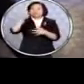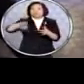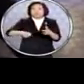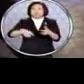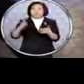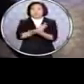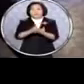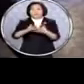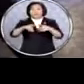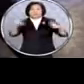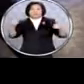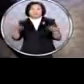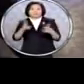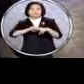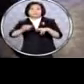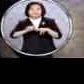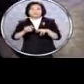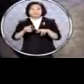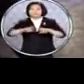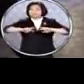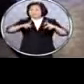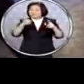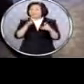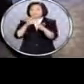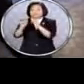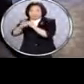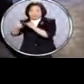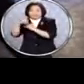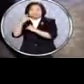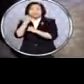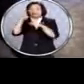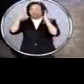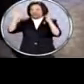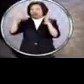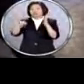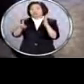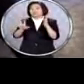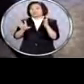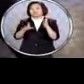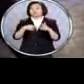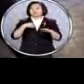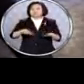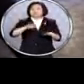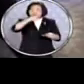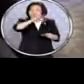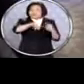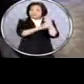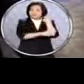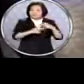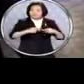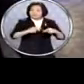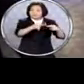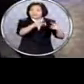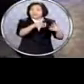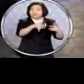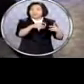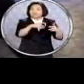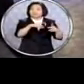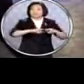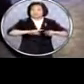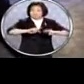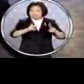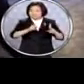改革是要让升斗小民能够得到正义，所以我们的司法改革必须要让司法变